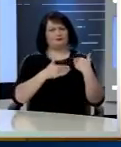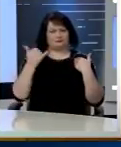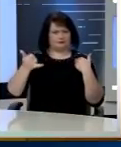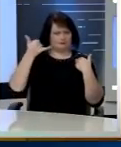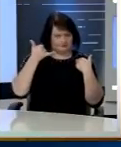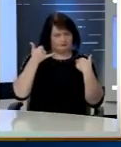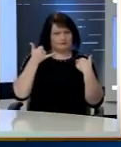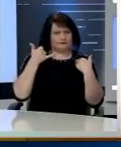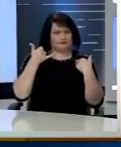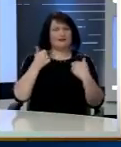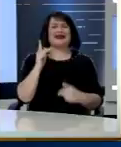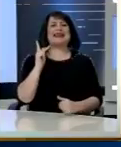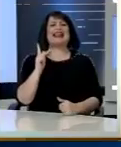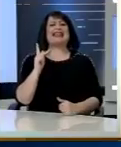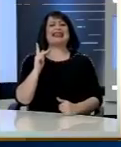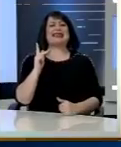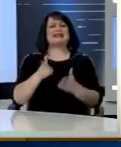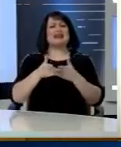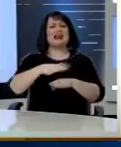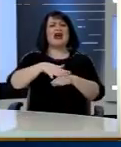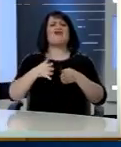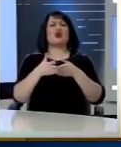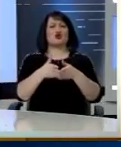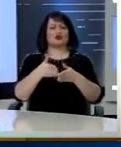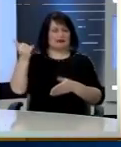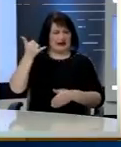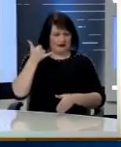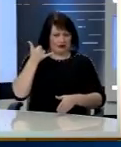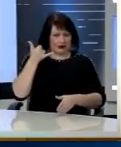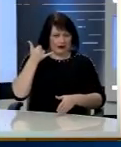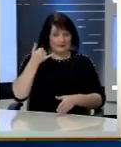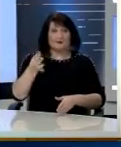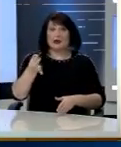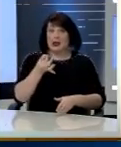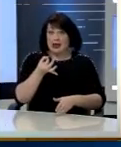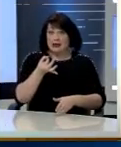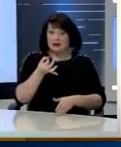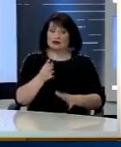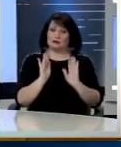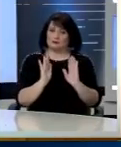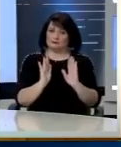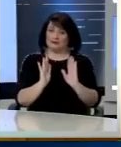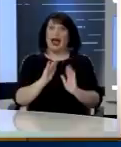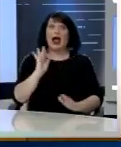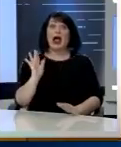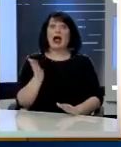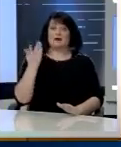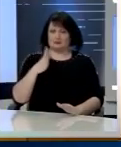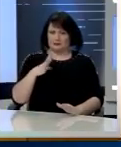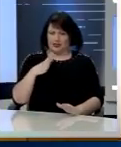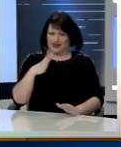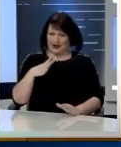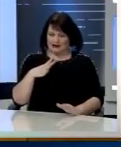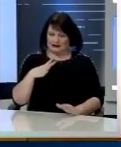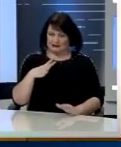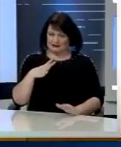τηλεφωνικά ο κύριος Κυριακίδης ο Ναύαρχος και επισημαίνει ότι κύριοι, εάν θέλετε να